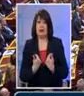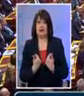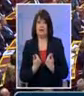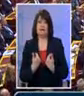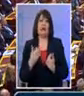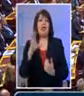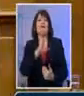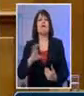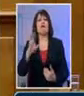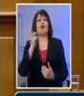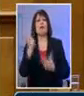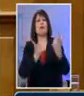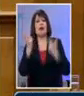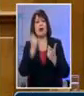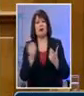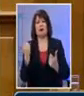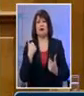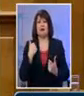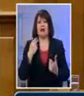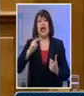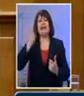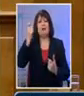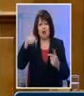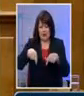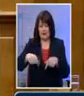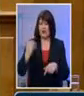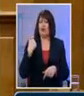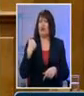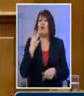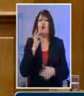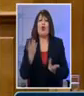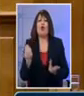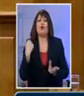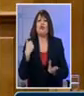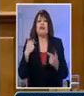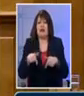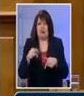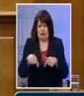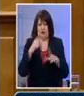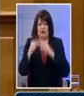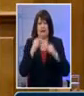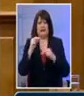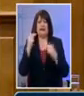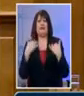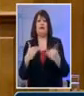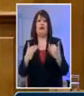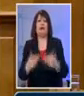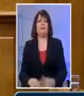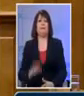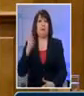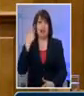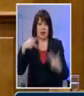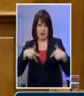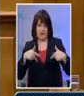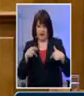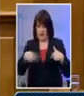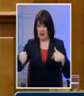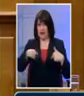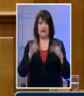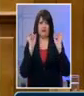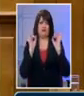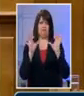δανειστές, αναρωτιέμαι γιατί τη ζητάει η αντιπολίτευση. Μια αντιπολίτευση μάλιστα που όσο ήταν κυβέρνηση δεν έφερε ούτε